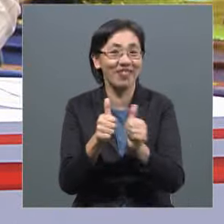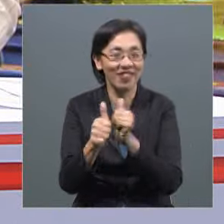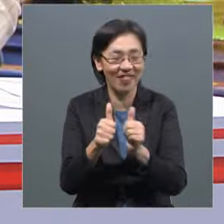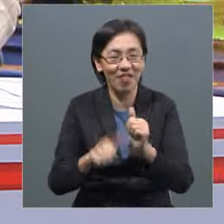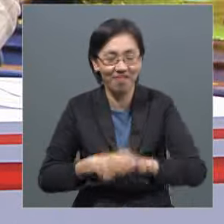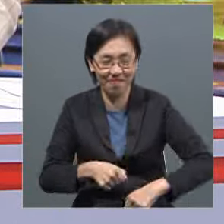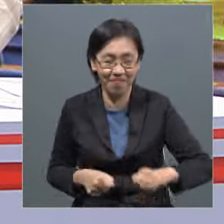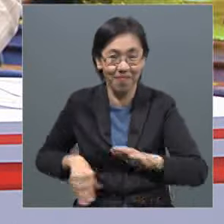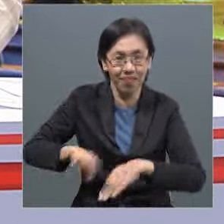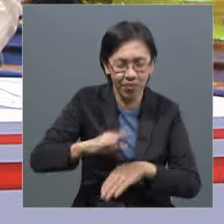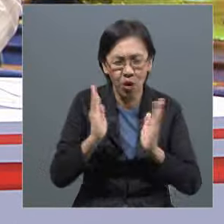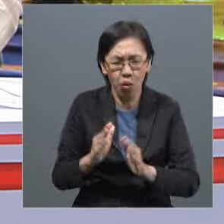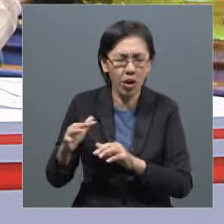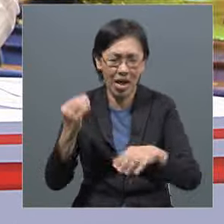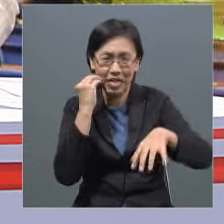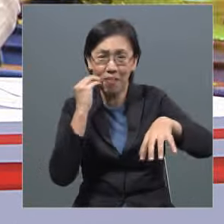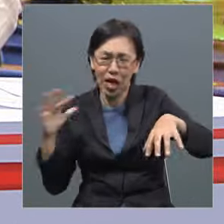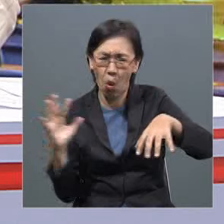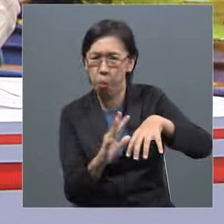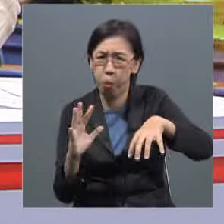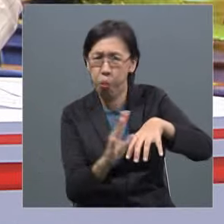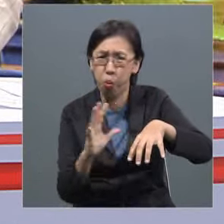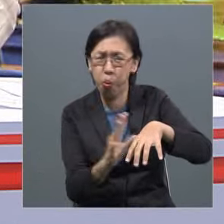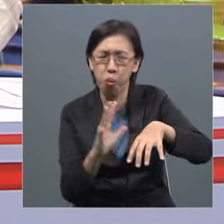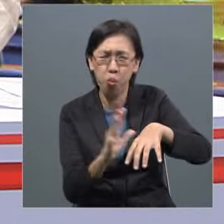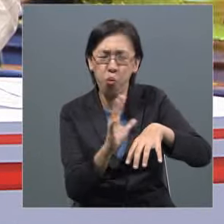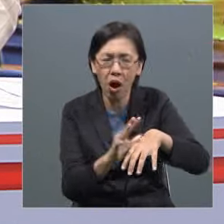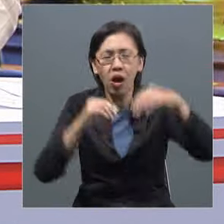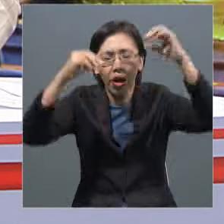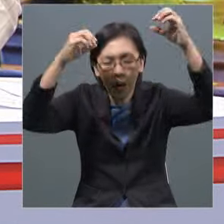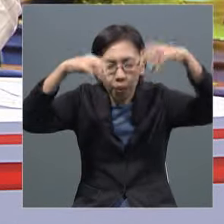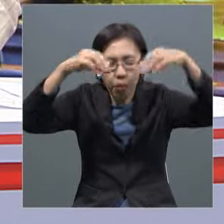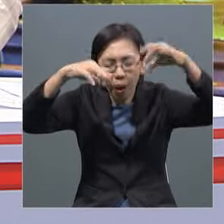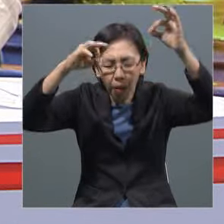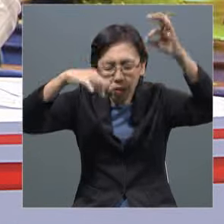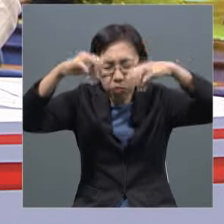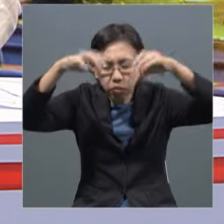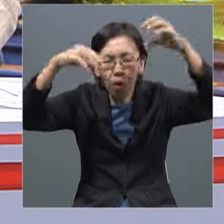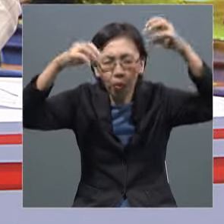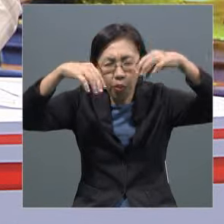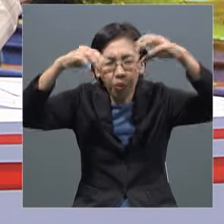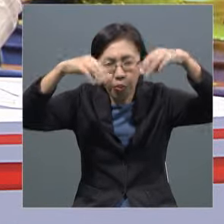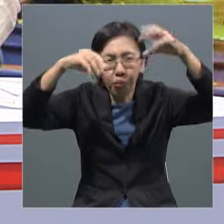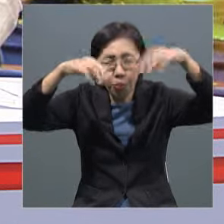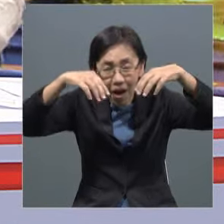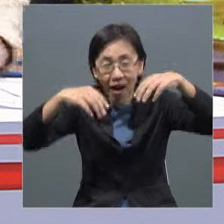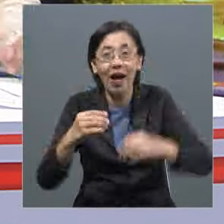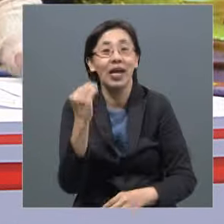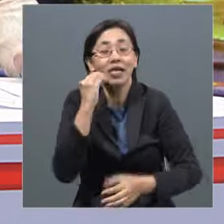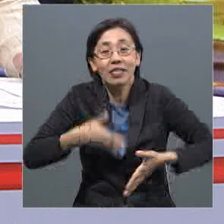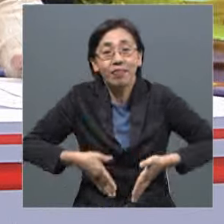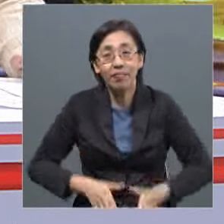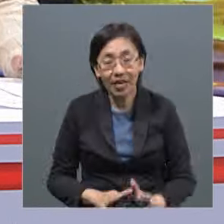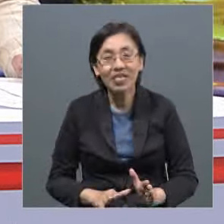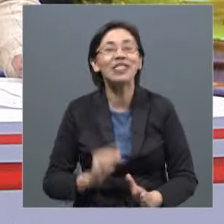ชียร์ที่บ้านน้องเทนนิสเพิ่มขึ้นแม้ว่าที่นั่นจะมีฝนตกโปรยปลายลงมาเมื่อช่วงบ่ายนะครับบรรยากาศจะเป็นอย่างไรบ้างติดตามจาก